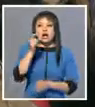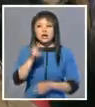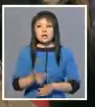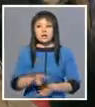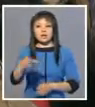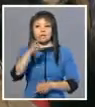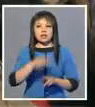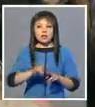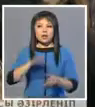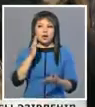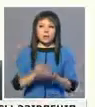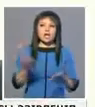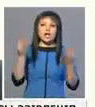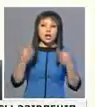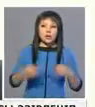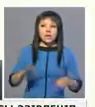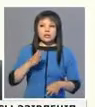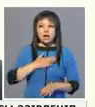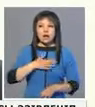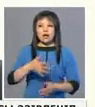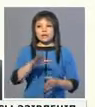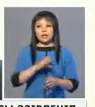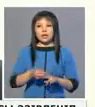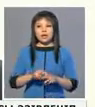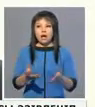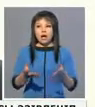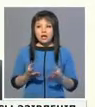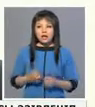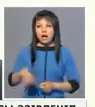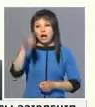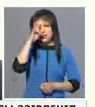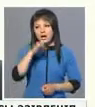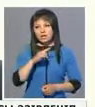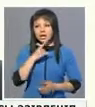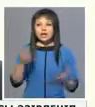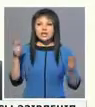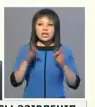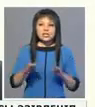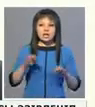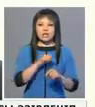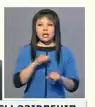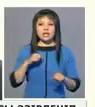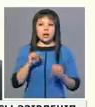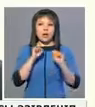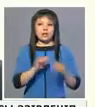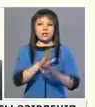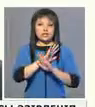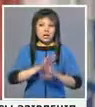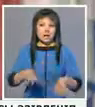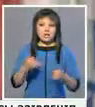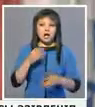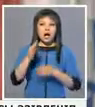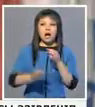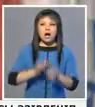айта алмаймыз. Тәуелсіздік алғалы бері Қазақстанда ғарыш саласында ешбір диссертация қорғалған жоқ. Бұл